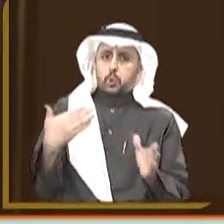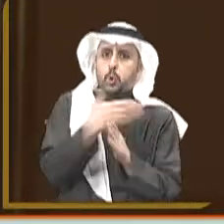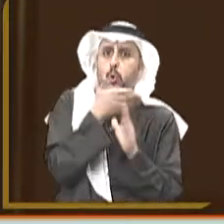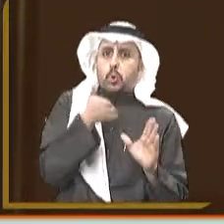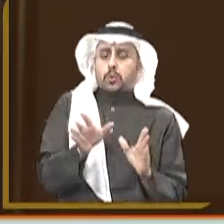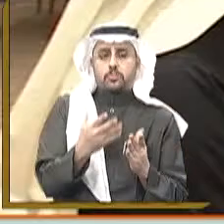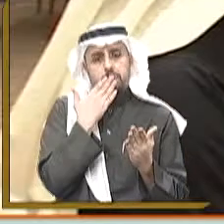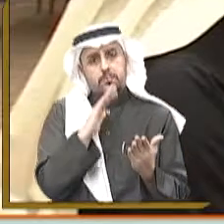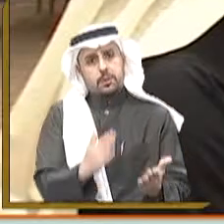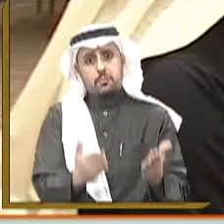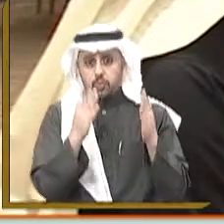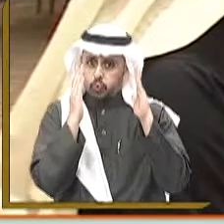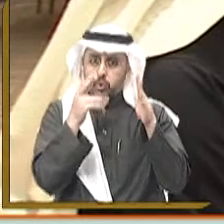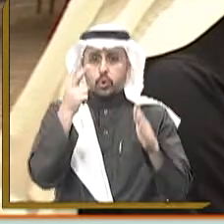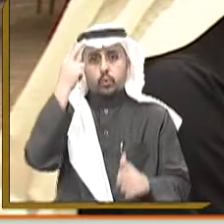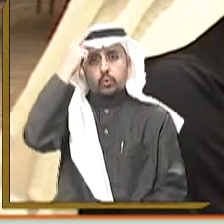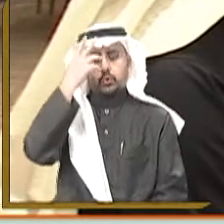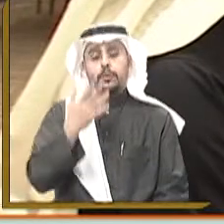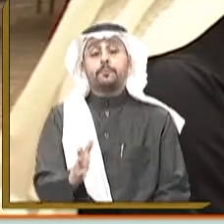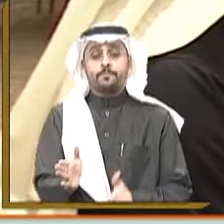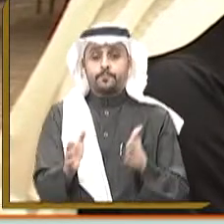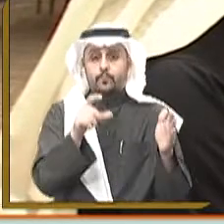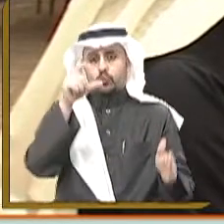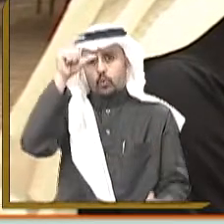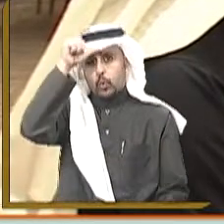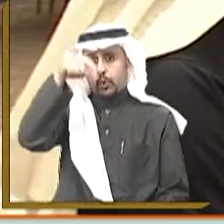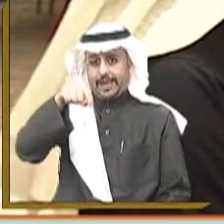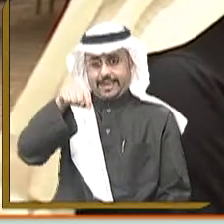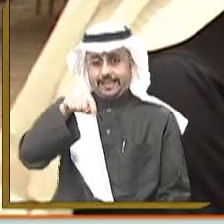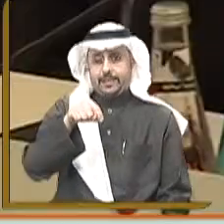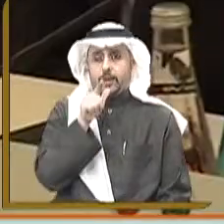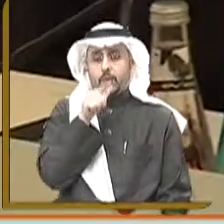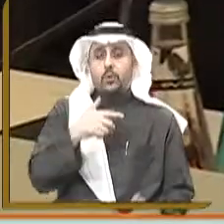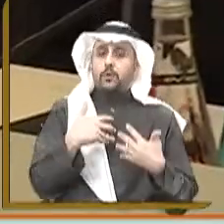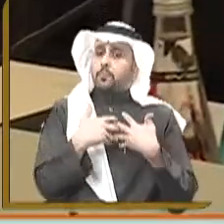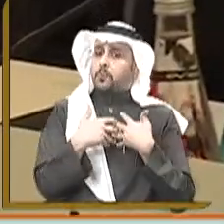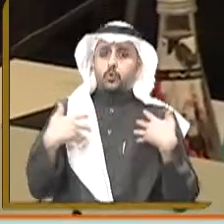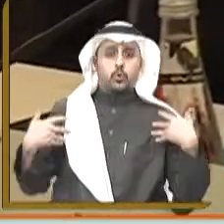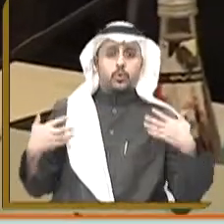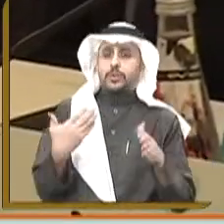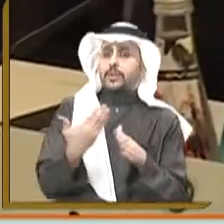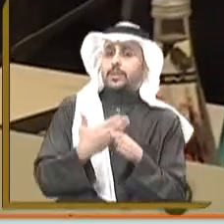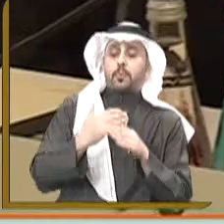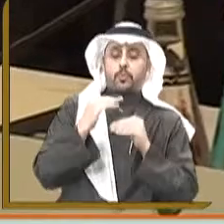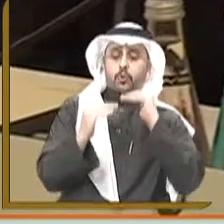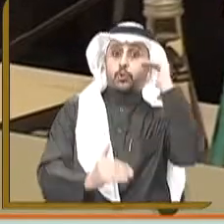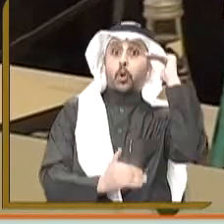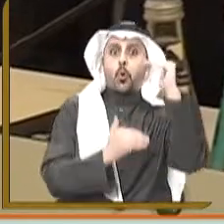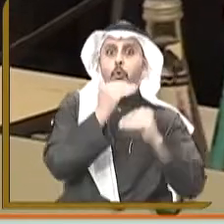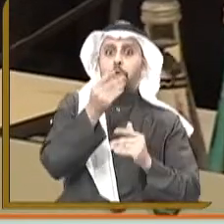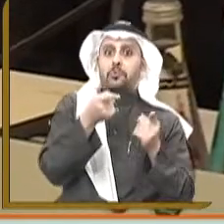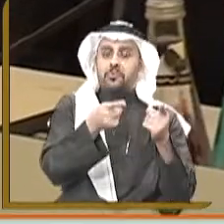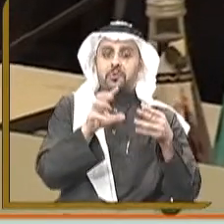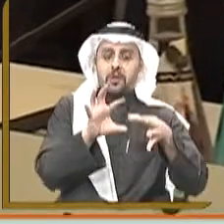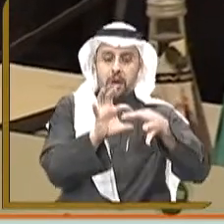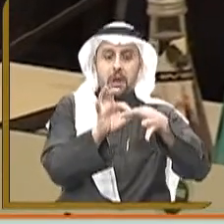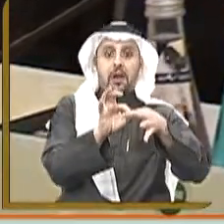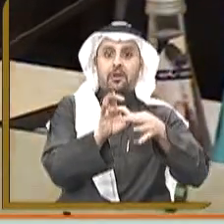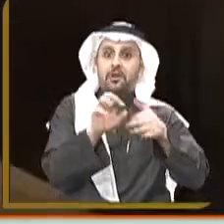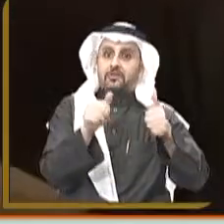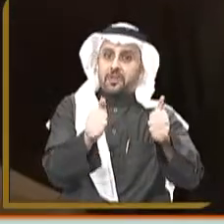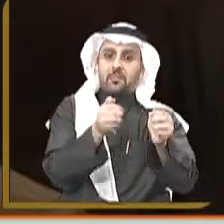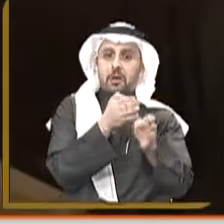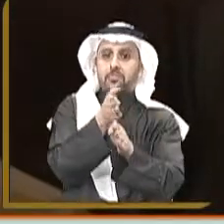بيت الله الحرام. تركيا بدورها أعربت عن ارتياحها من التطور المضطرد في العلاقات